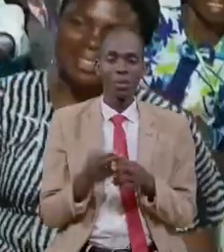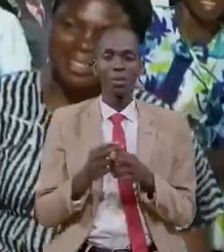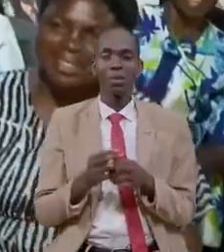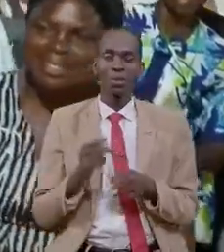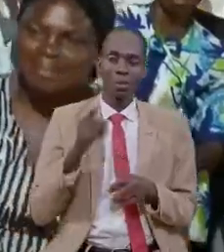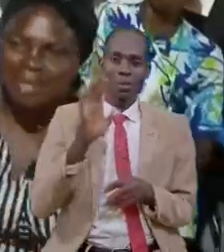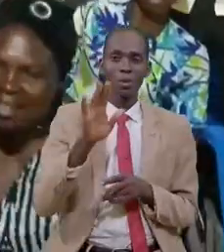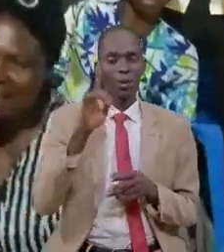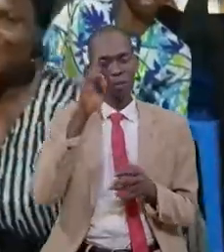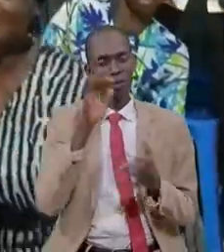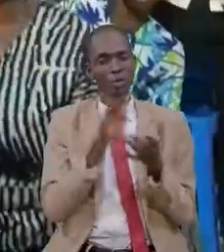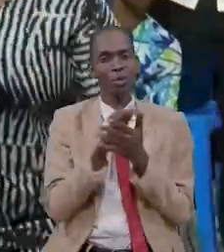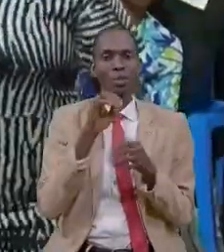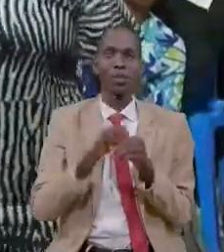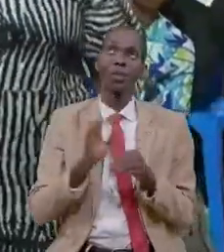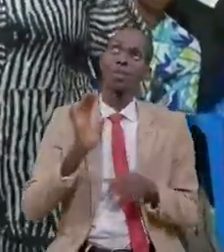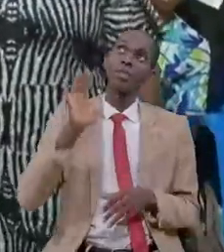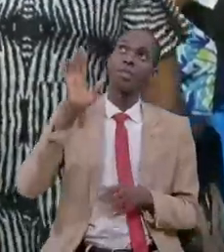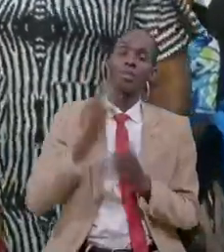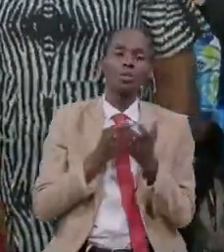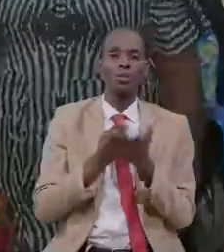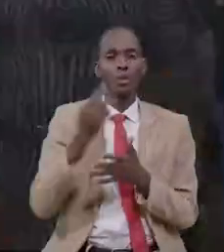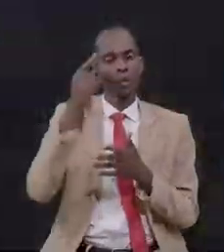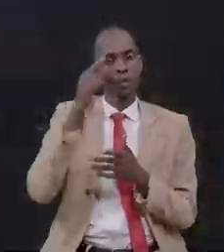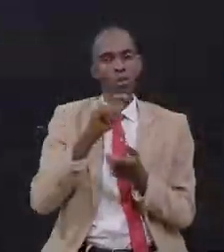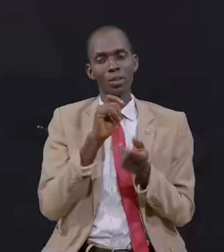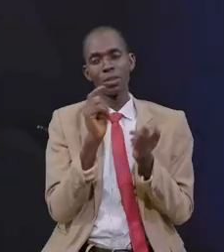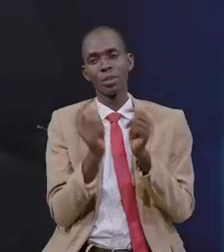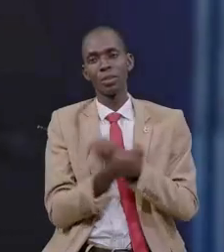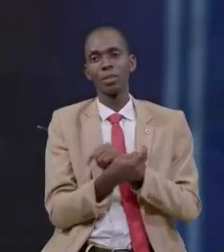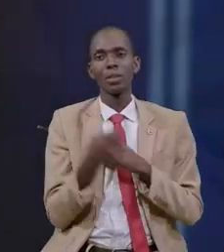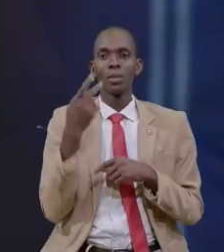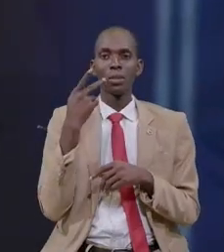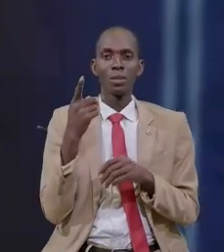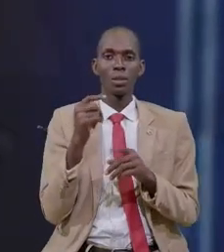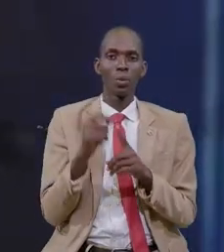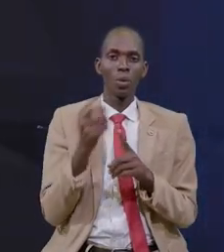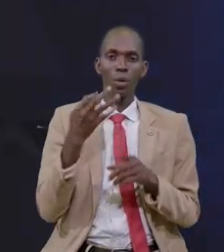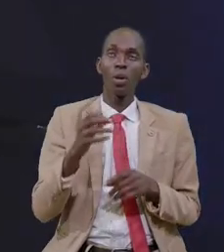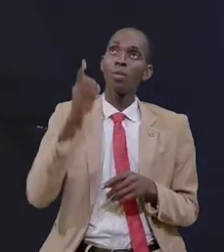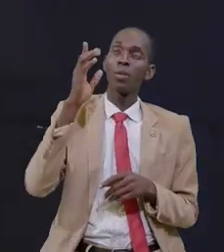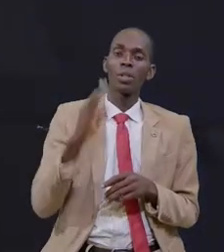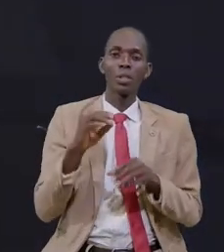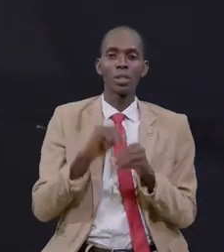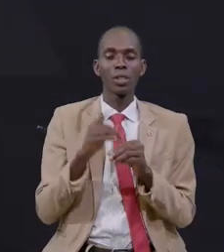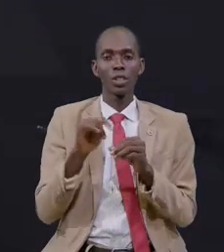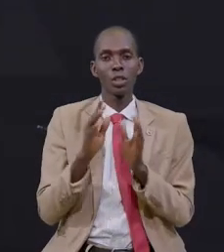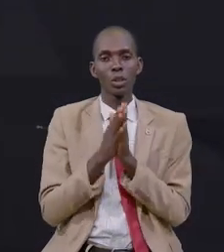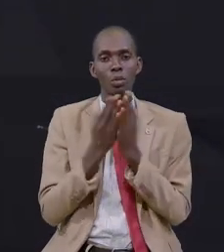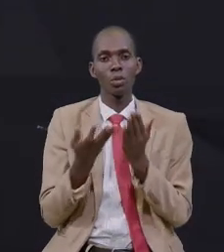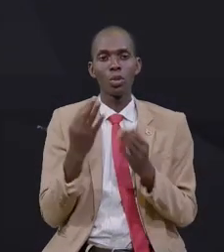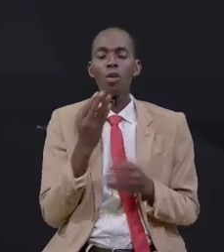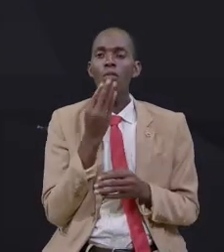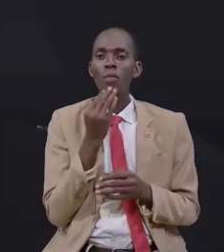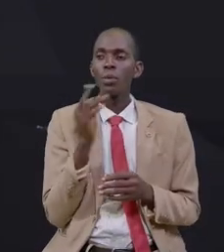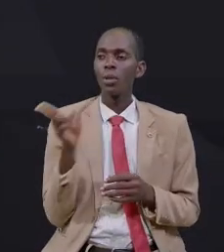Tu fais confiance en sa vérité pour la transformation. La parole de Dieu en Hébreux,